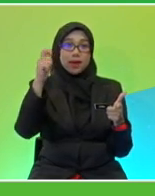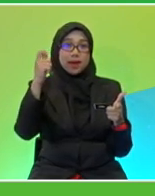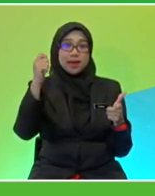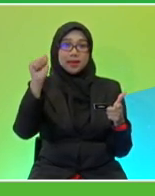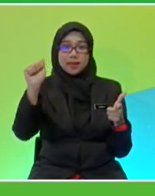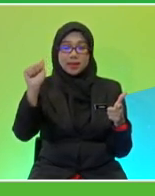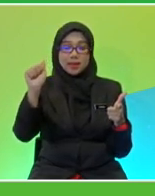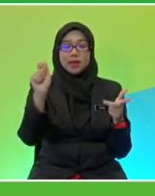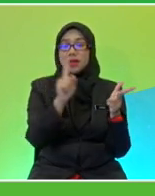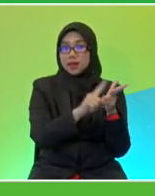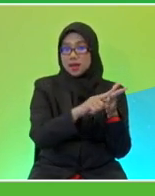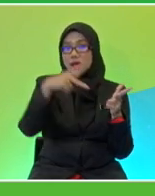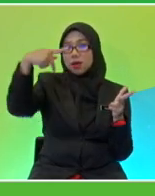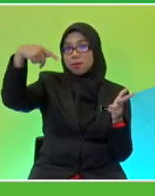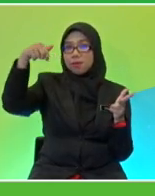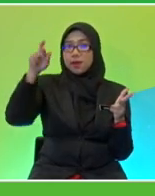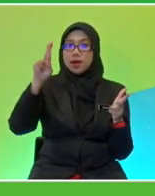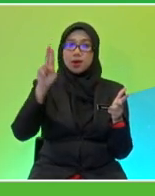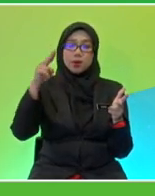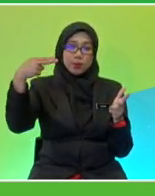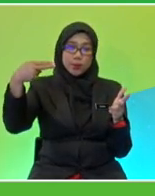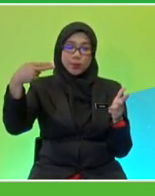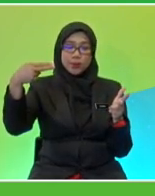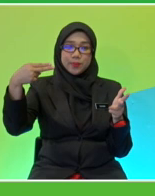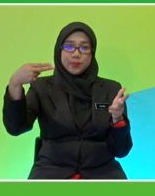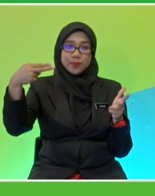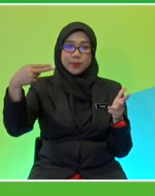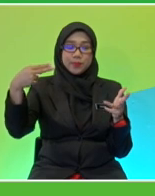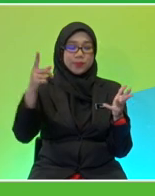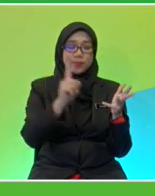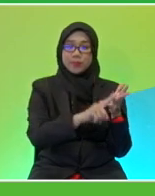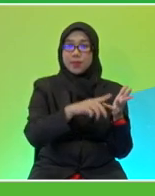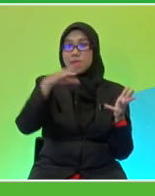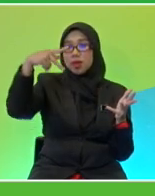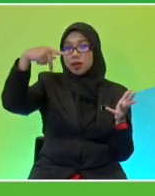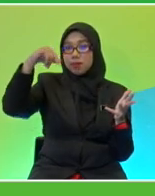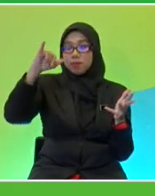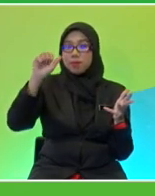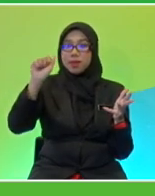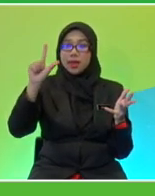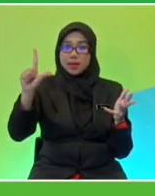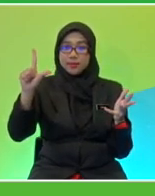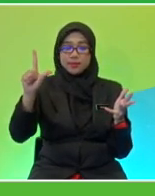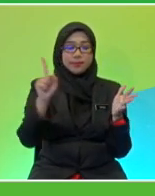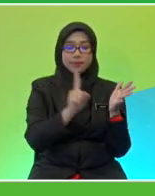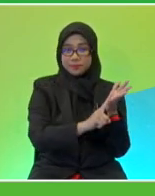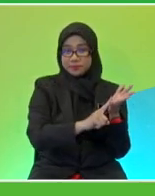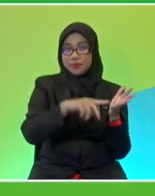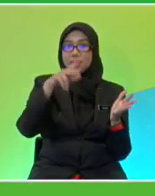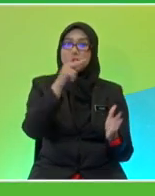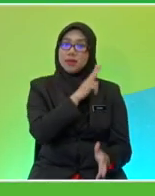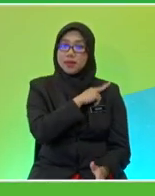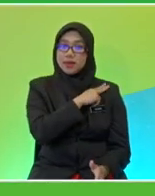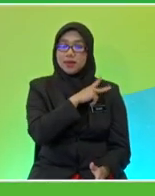paruh ayam di bawah ini adalah pial seterusnya kaki ayam